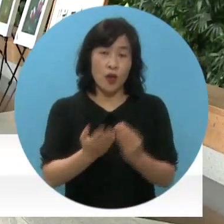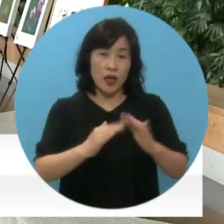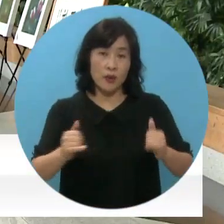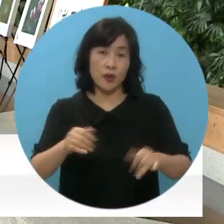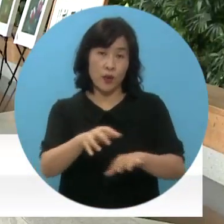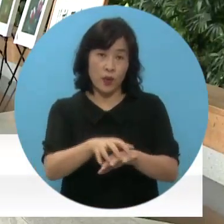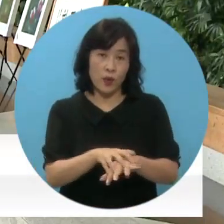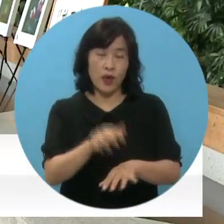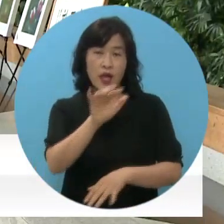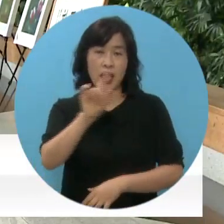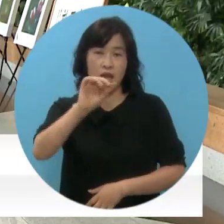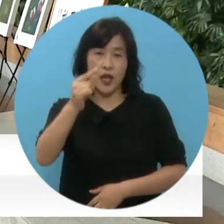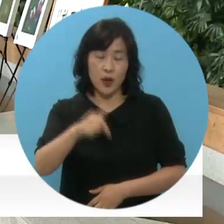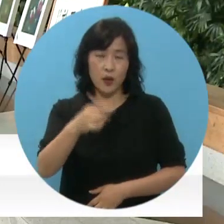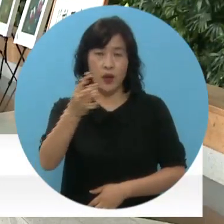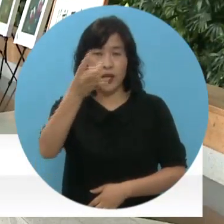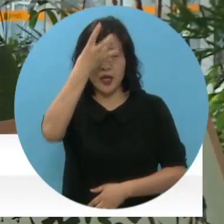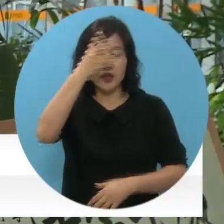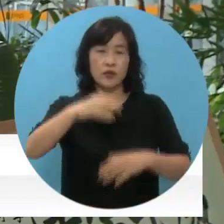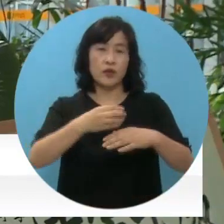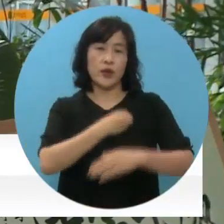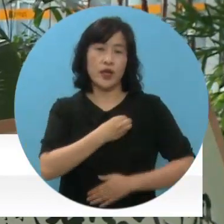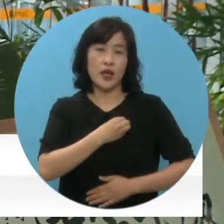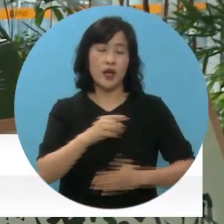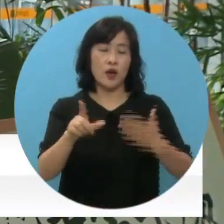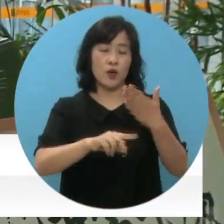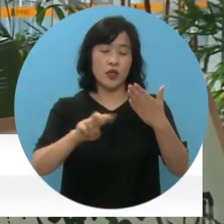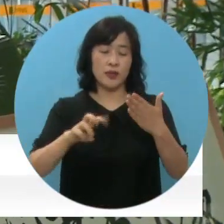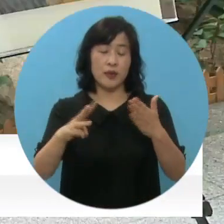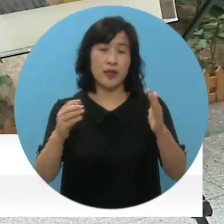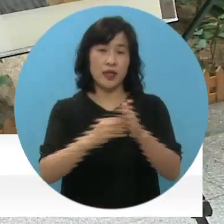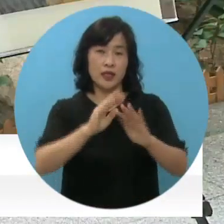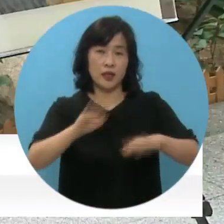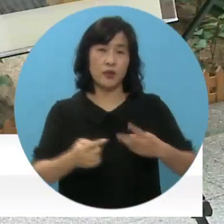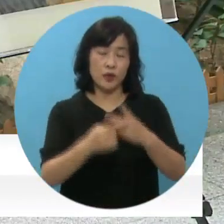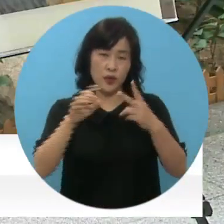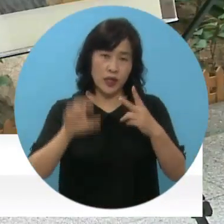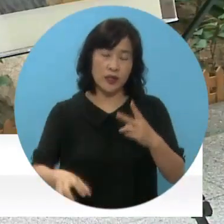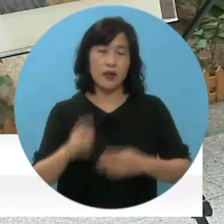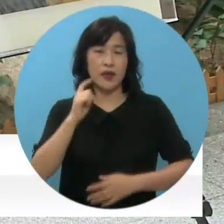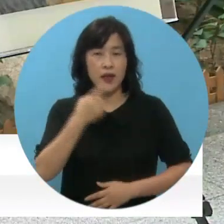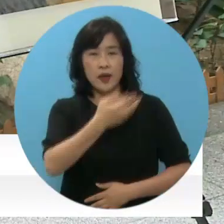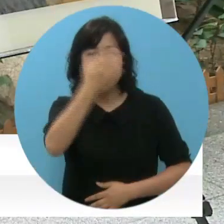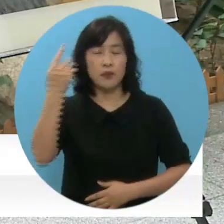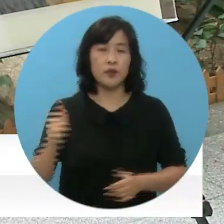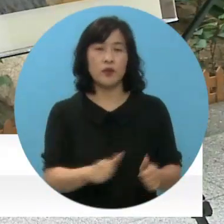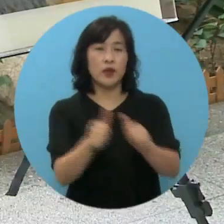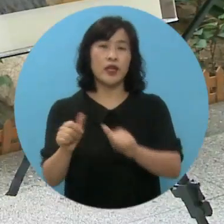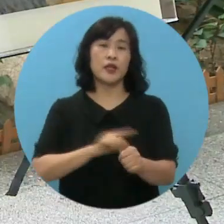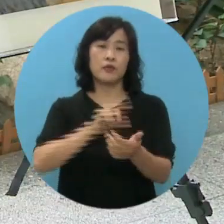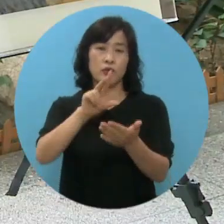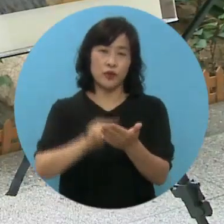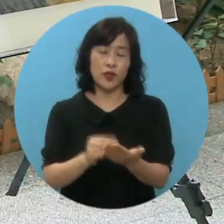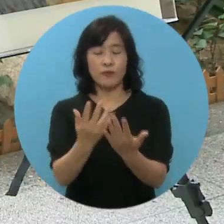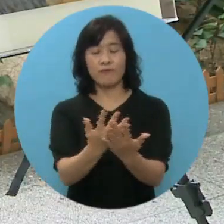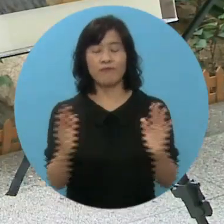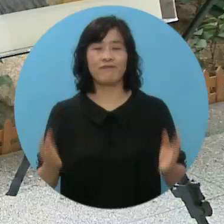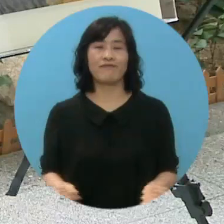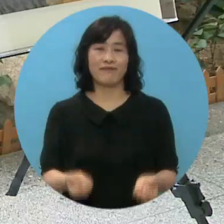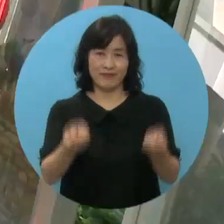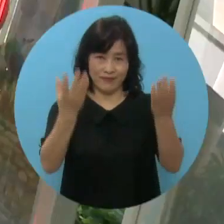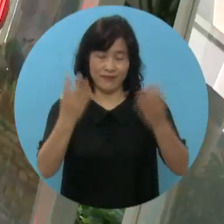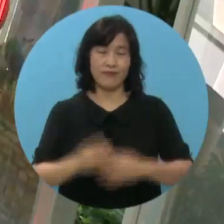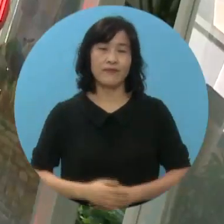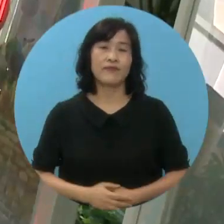소록도 주민들로 이루어진 해록예술회가 오는 23일까지 전남도청에서 아름다운 동행을 주제로 작품